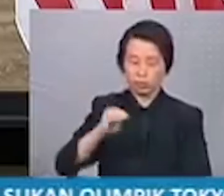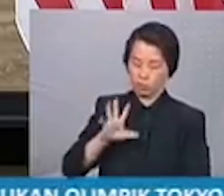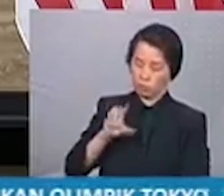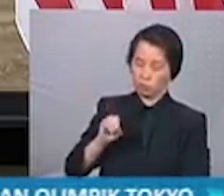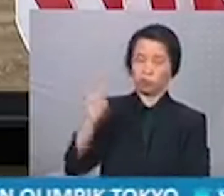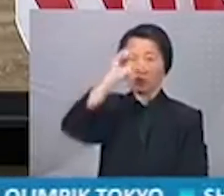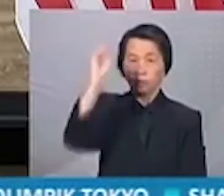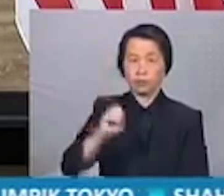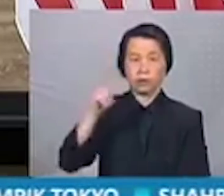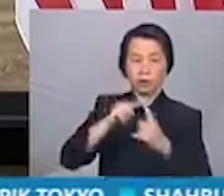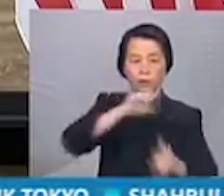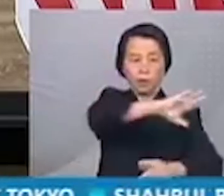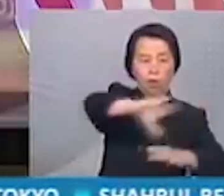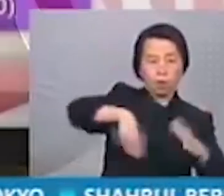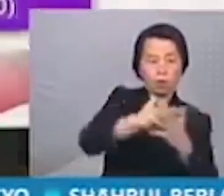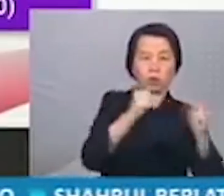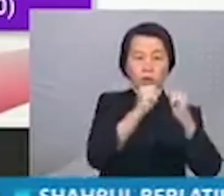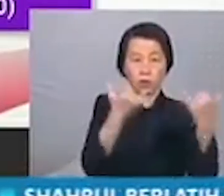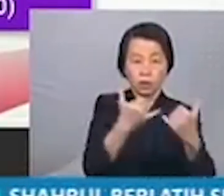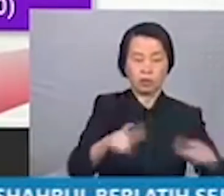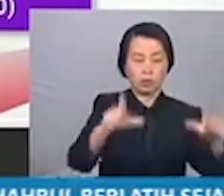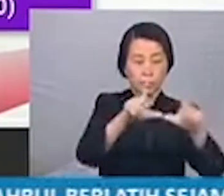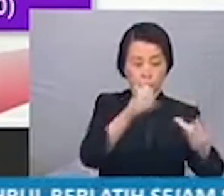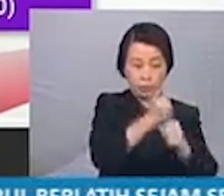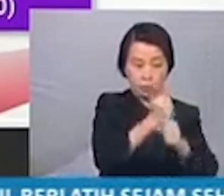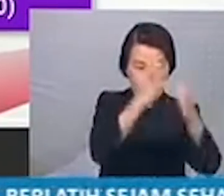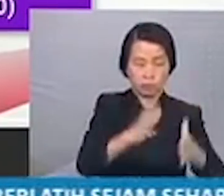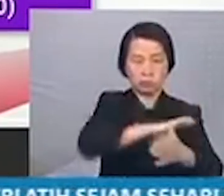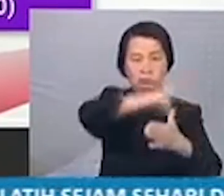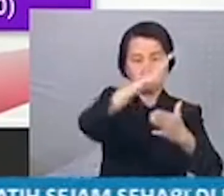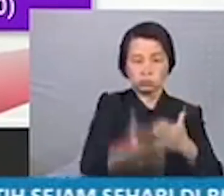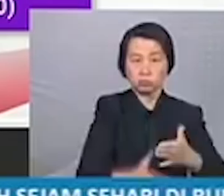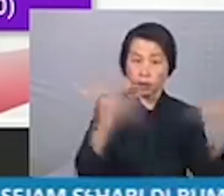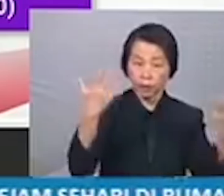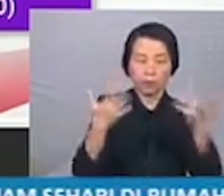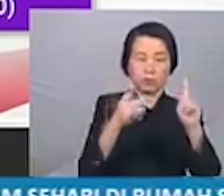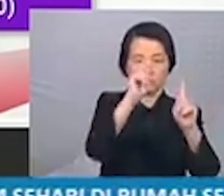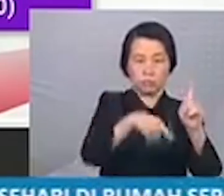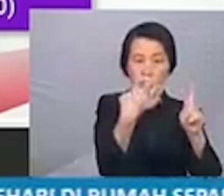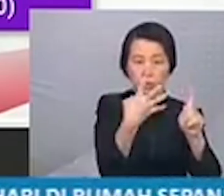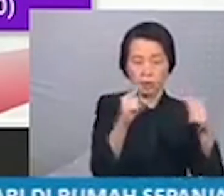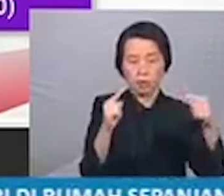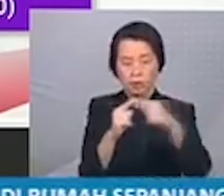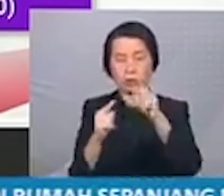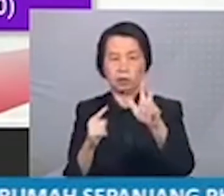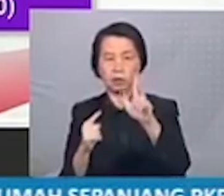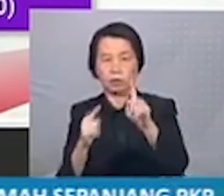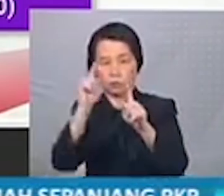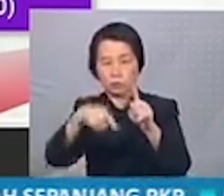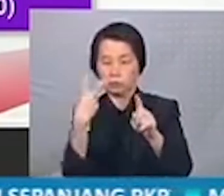protes kepada semua syarakat yang pamit pekerja mereka tamat pada satu Everest hingga